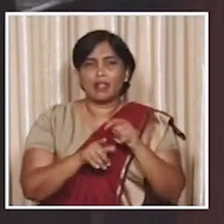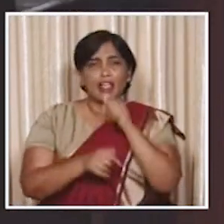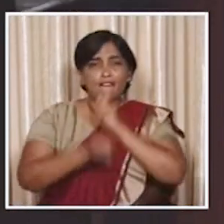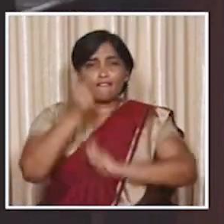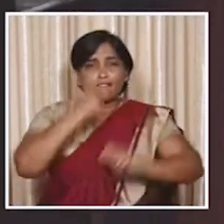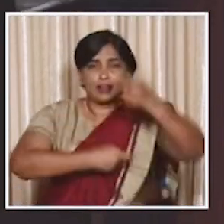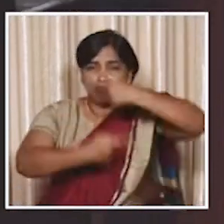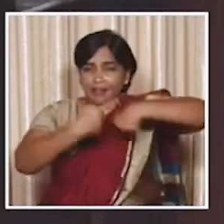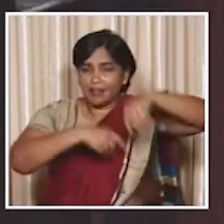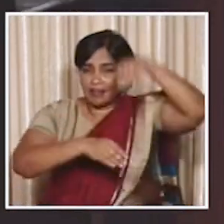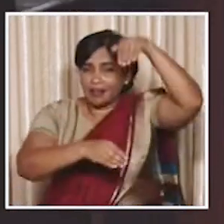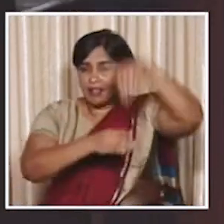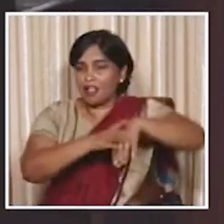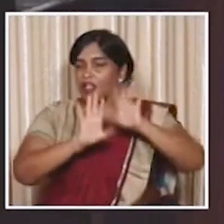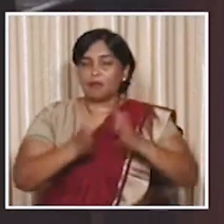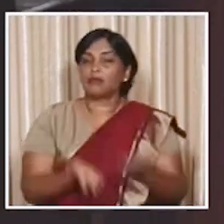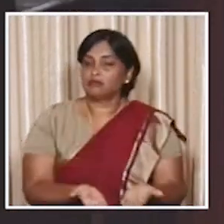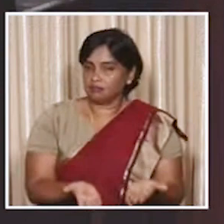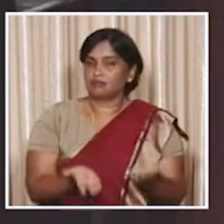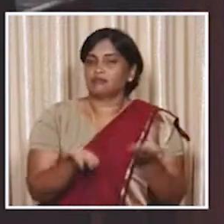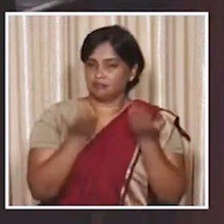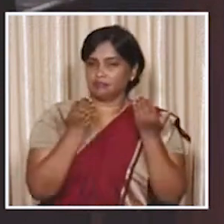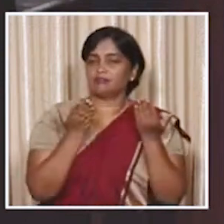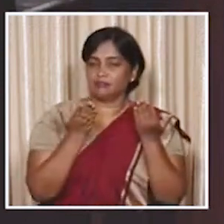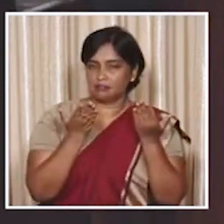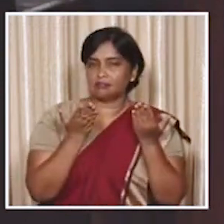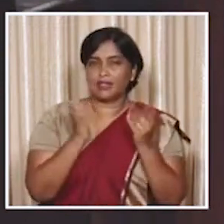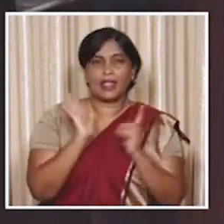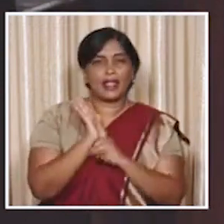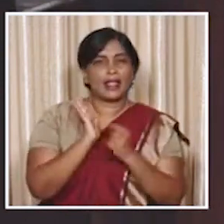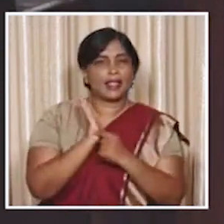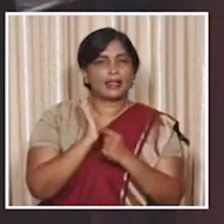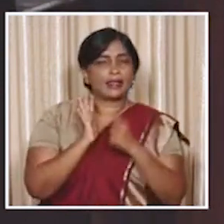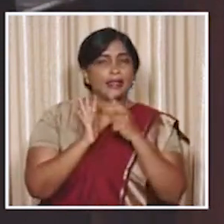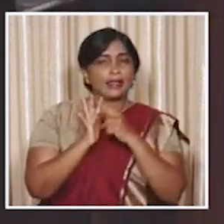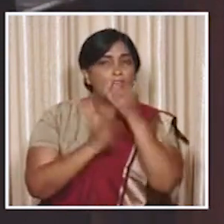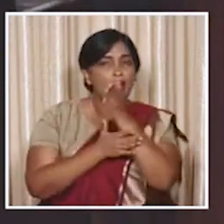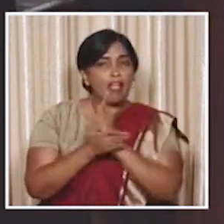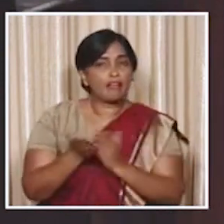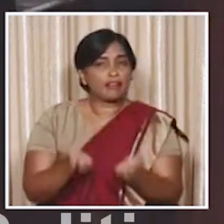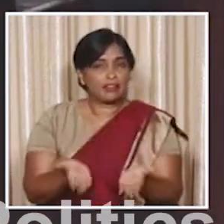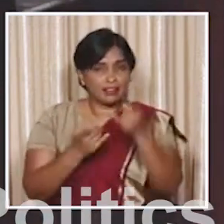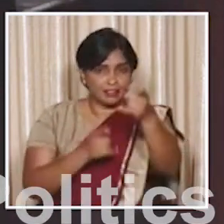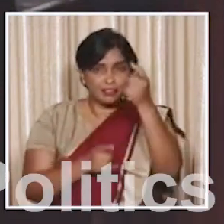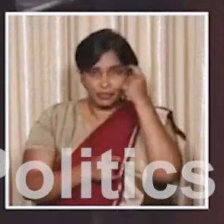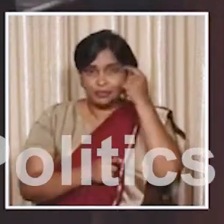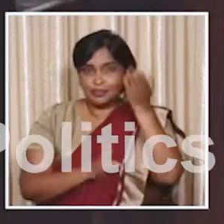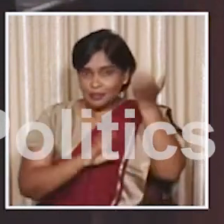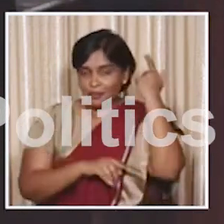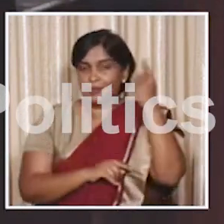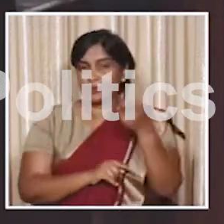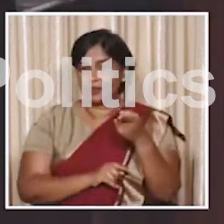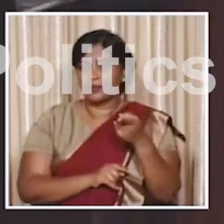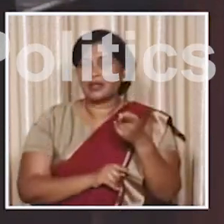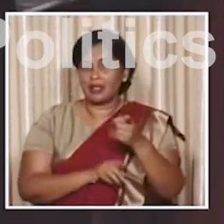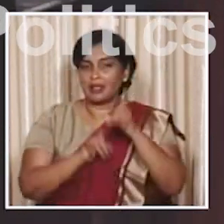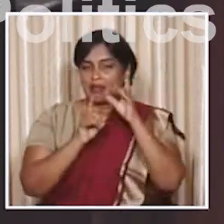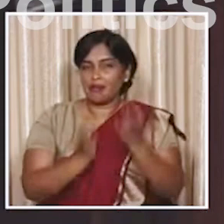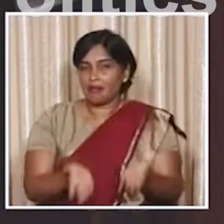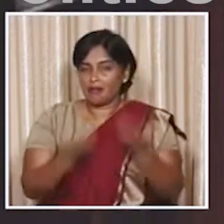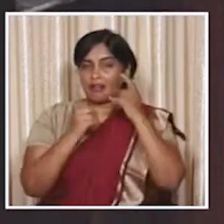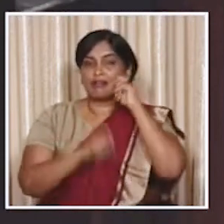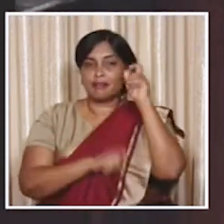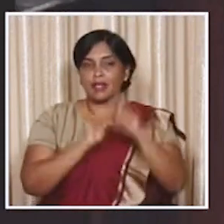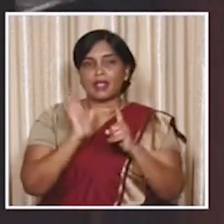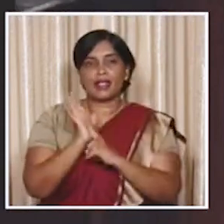ඇතුළෙම ලිම්පඩියම ඉන්න තු උඩට එන්න ඕනේ. අර LTTE කොටසක් උඩට ගෙනාවේ ඔබතුමාලා කාලේ මතකයිනේ. අර ඒකෙන් එළියට ආපු